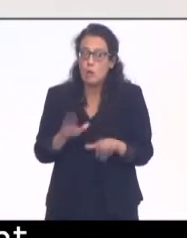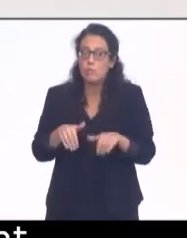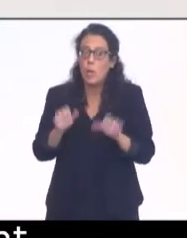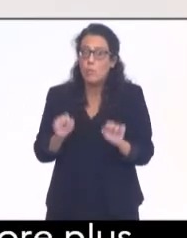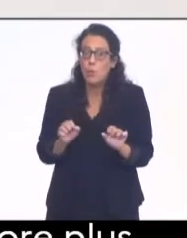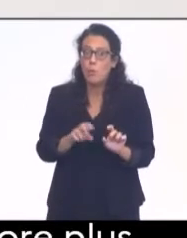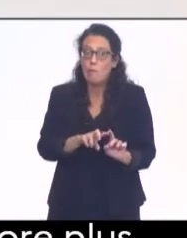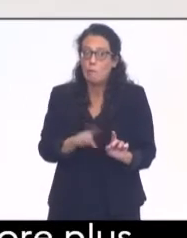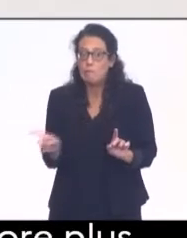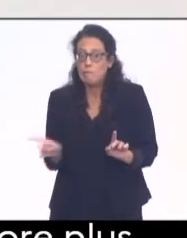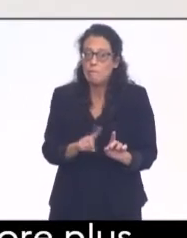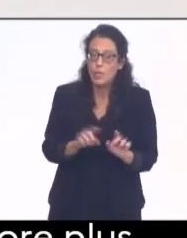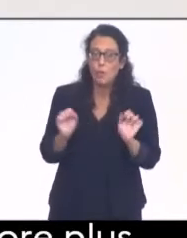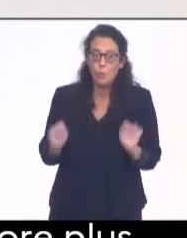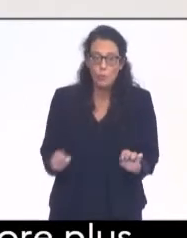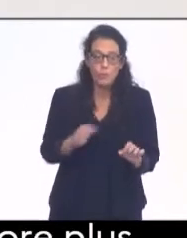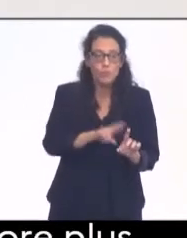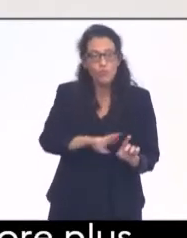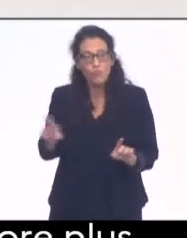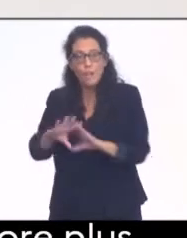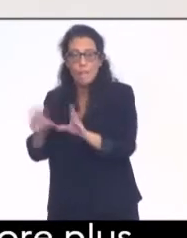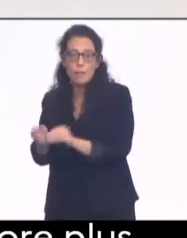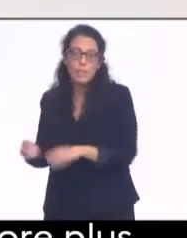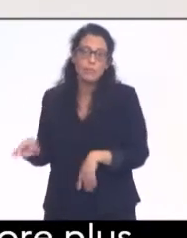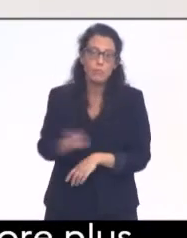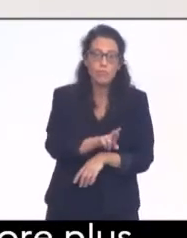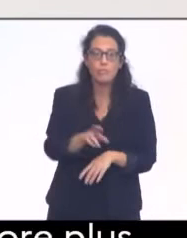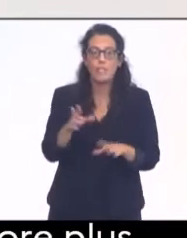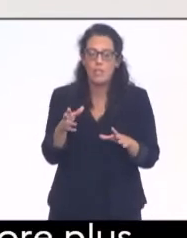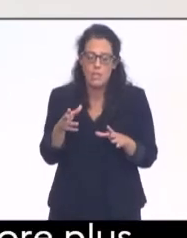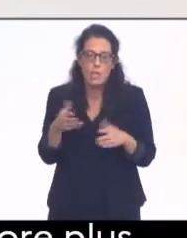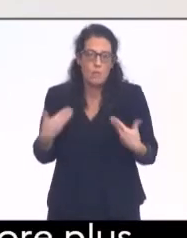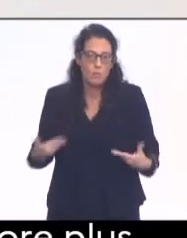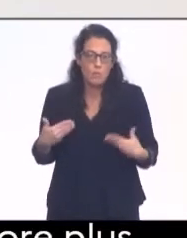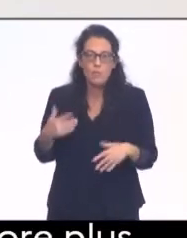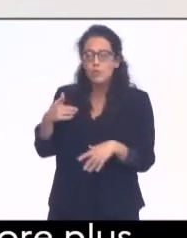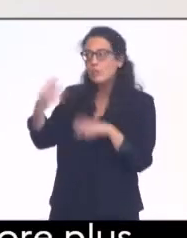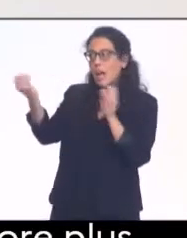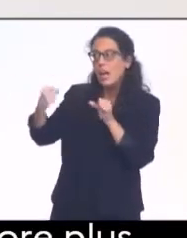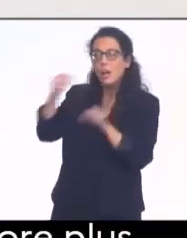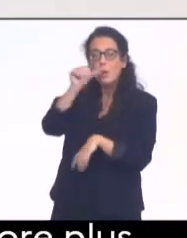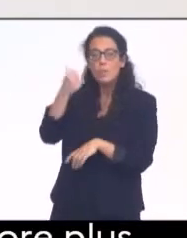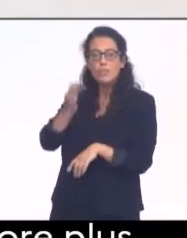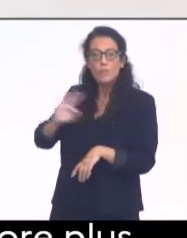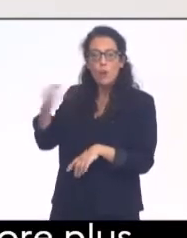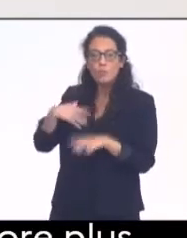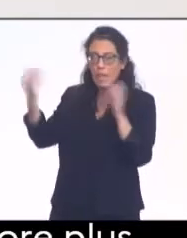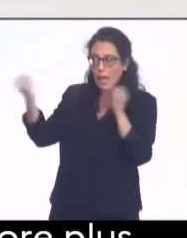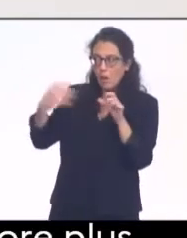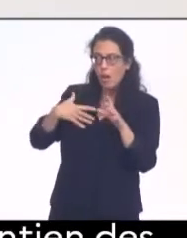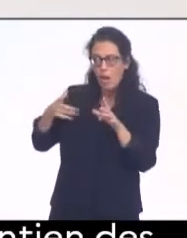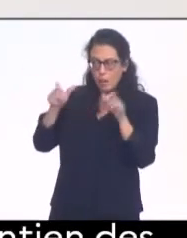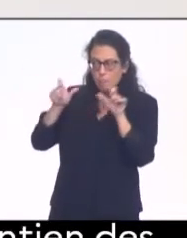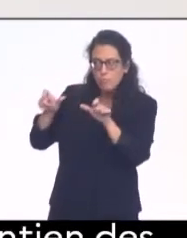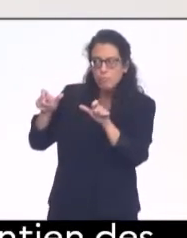suivons ça au jour le jour avec justement notre accord franco-wallon, que bien sûr est en pleine, je dirais, mode